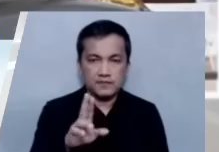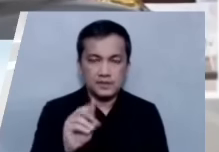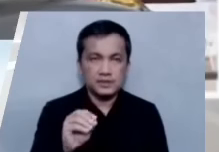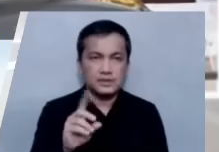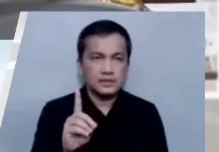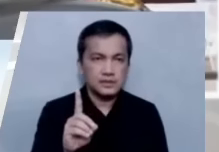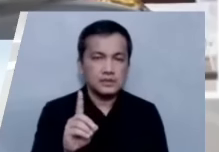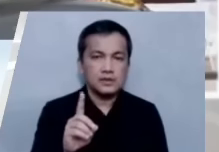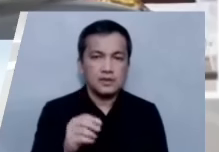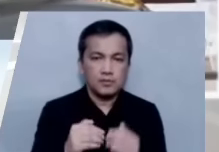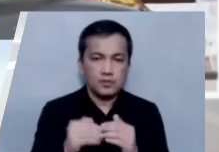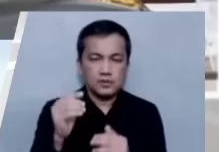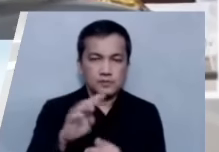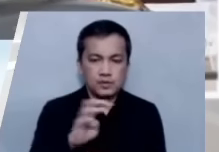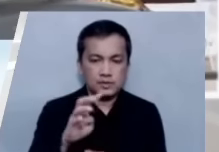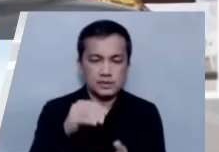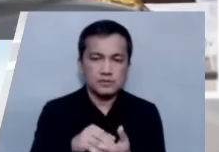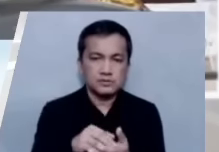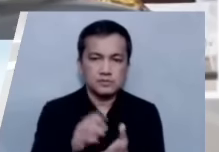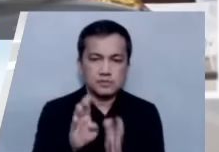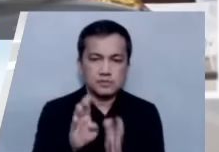billion. Ayoko mag-speculate po, Miss Your Honor.